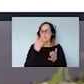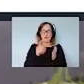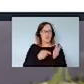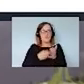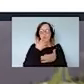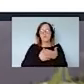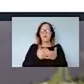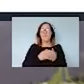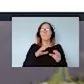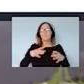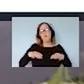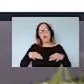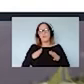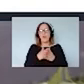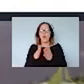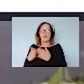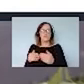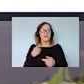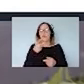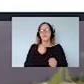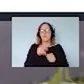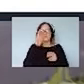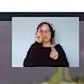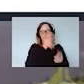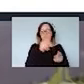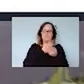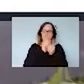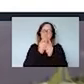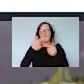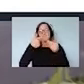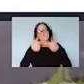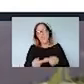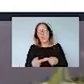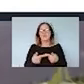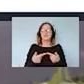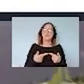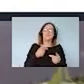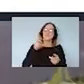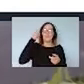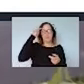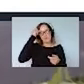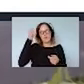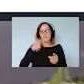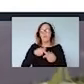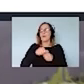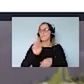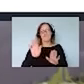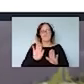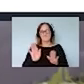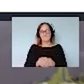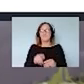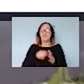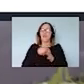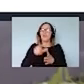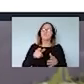też z wolnych lektur, ale osobiście nie jestem osobą, która remiksuje wiersze albo potrzebuje się ich nauczyć na maturę, więc dla mnie